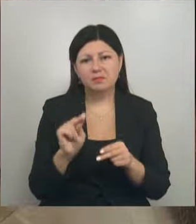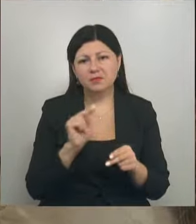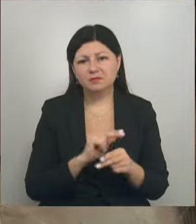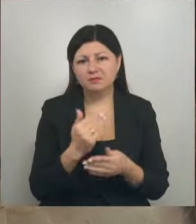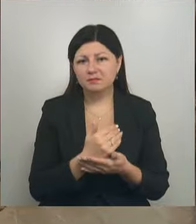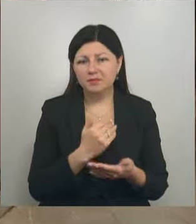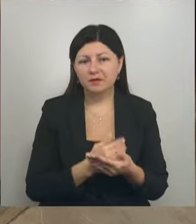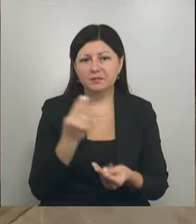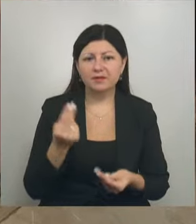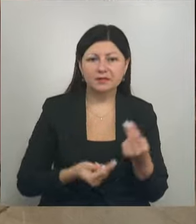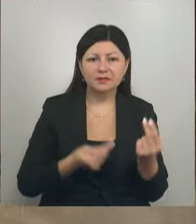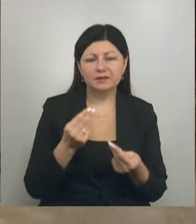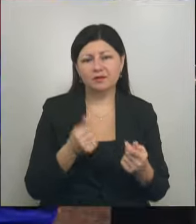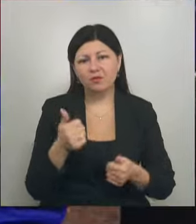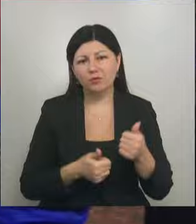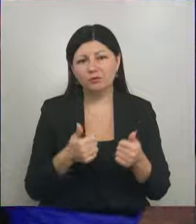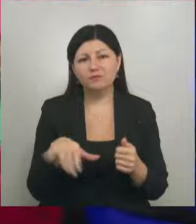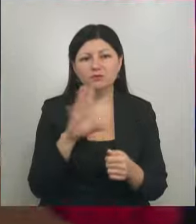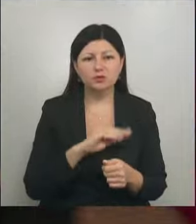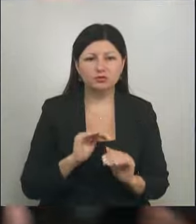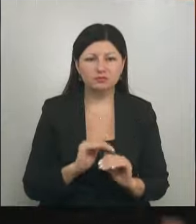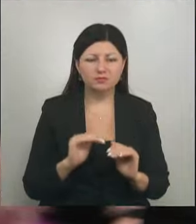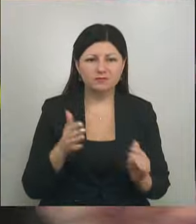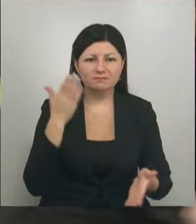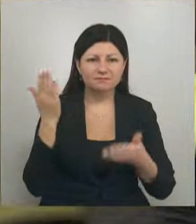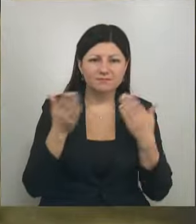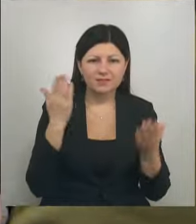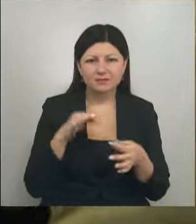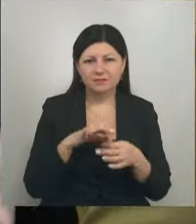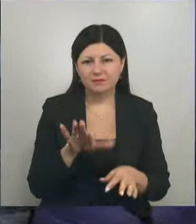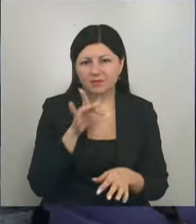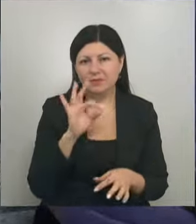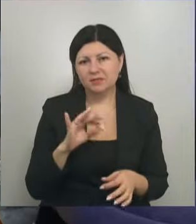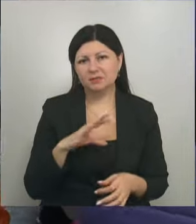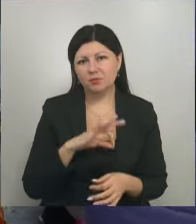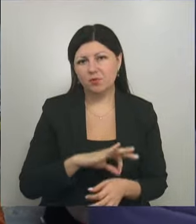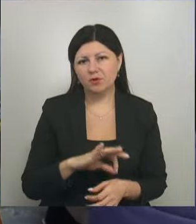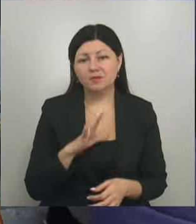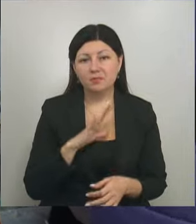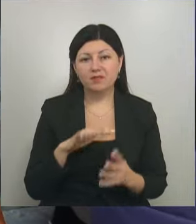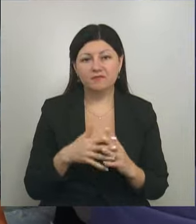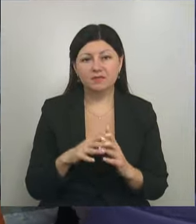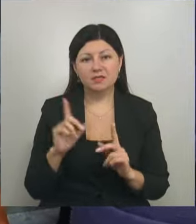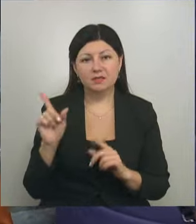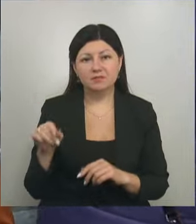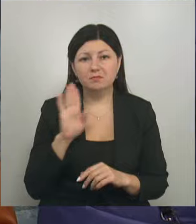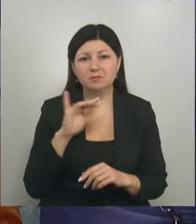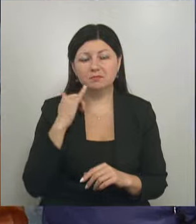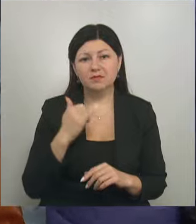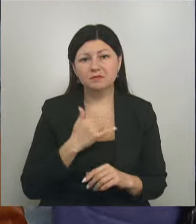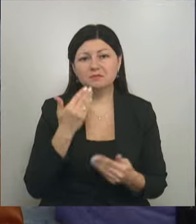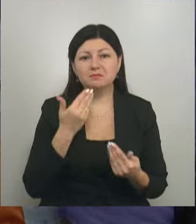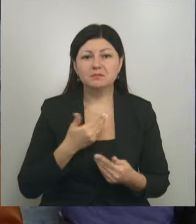программы, игры, конкурсы. Все, чтобы дети провели время весело и с пользой. Я была в деревне, мне звонит мама и говорит,